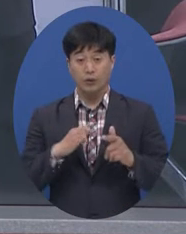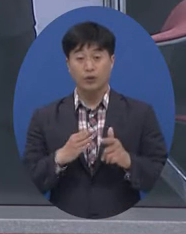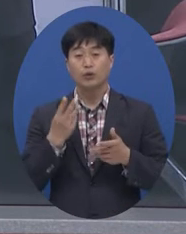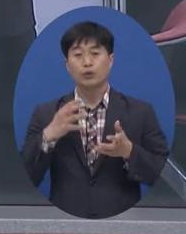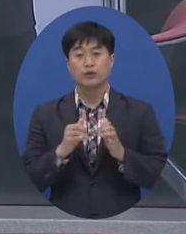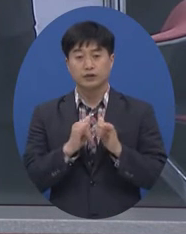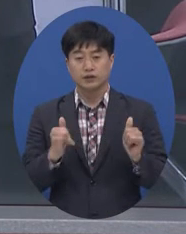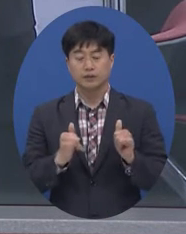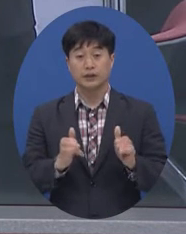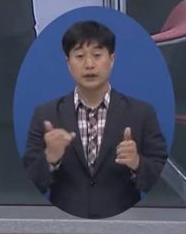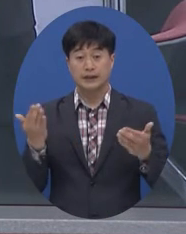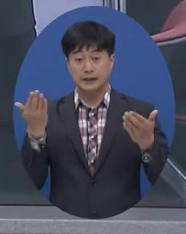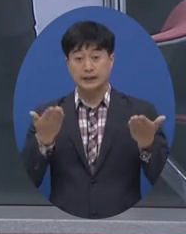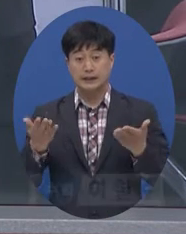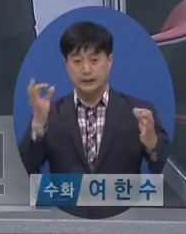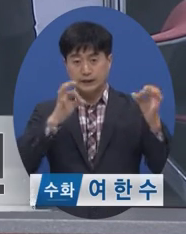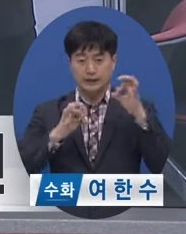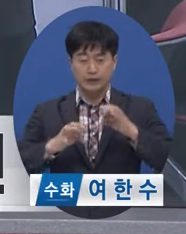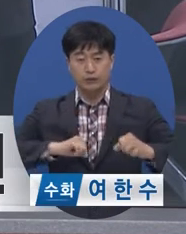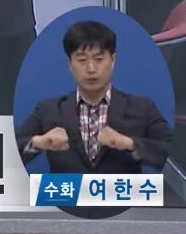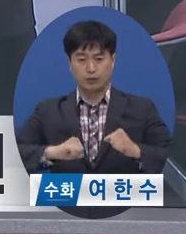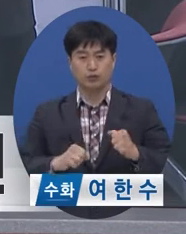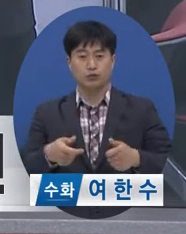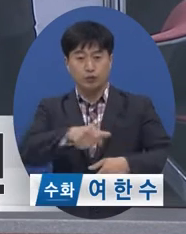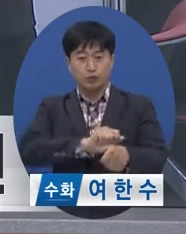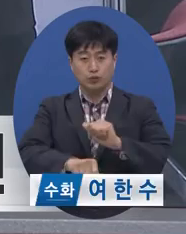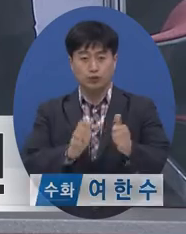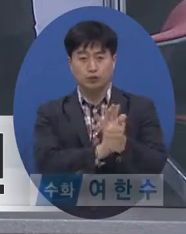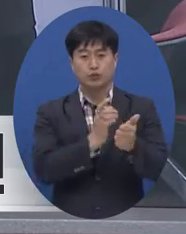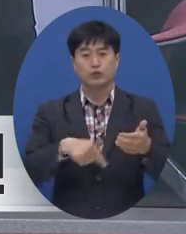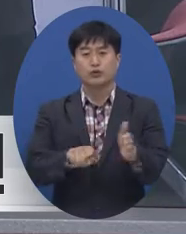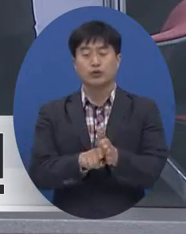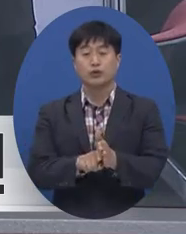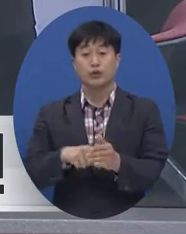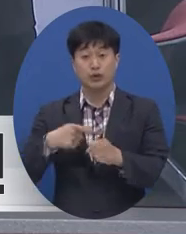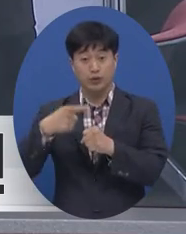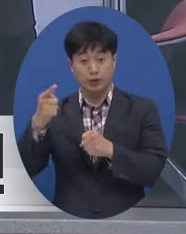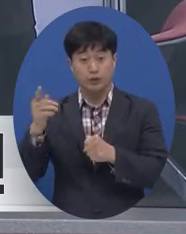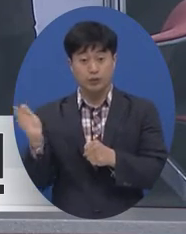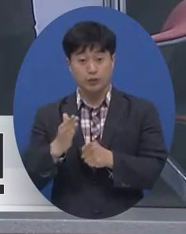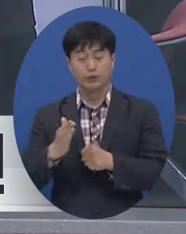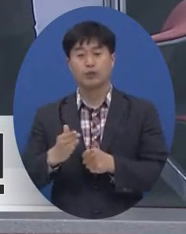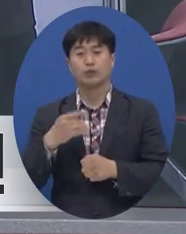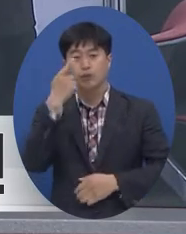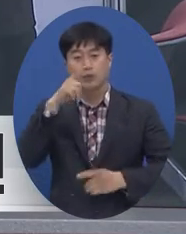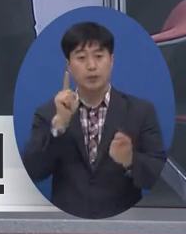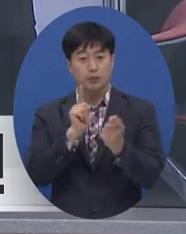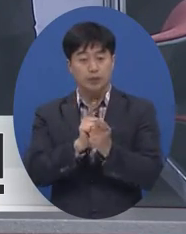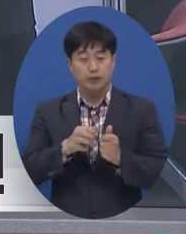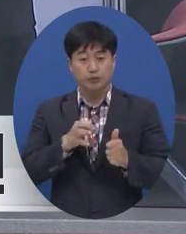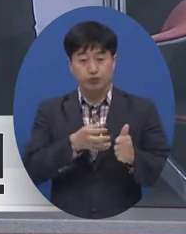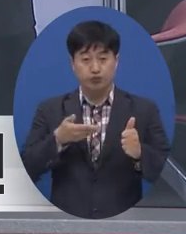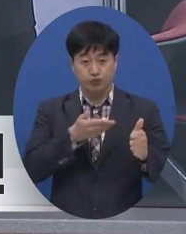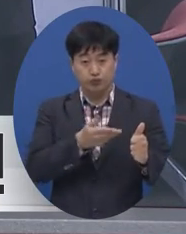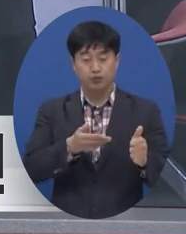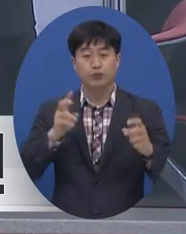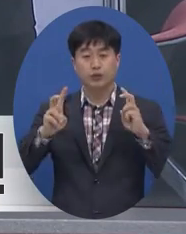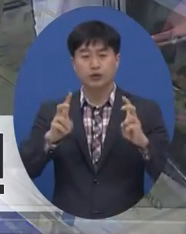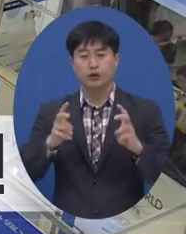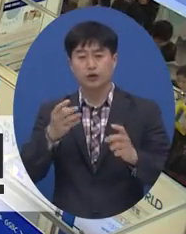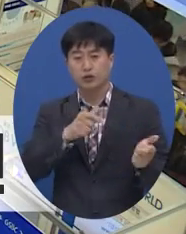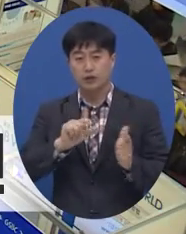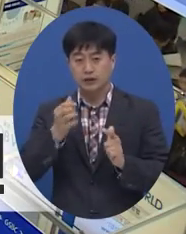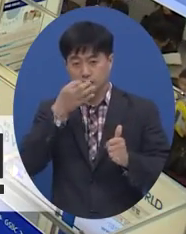경기도가 도민들의 구직 활동을 적극 지원하기 위해 내년부터 면접수당을 지급하는 기업에 다양한 인센티브를